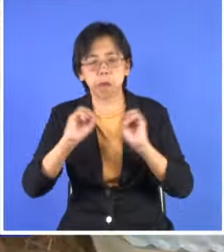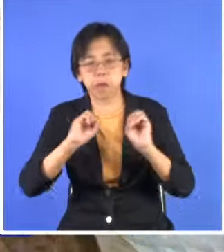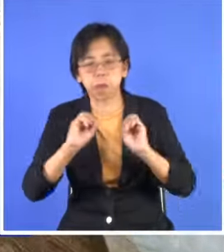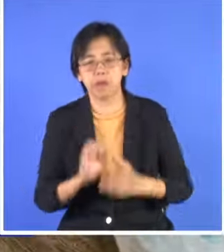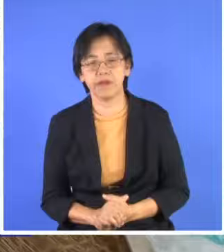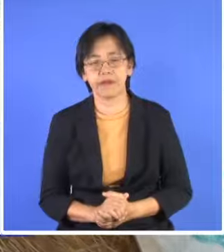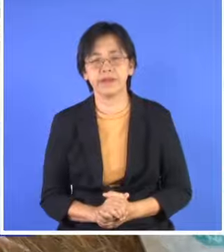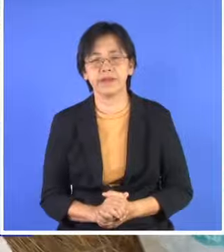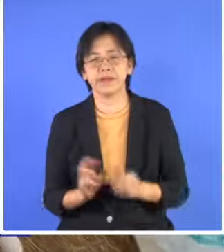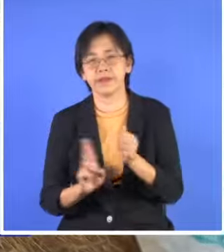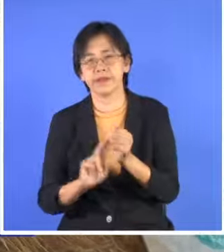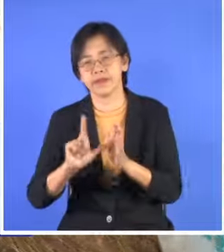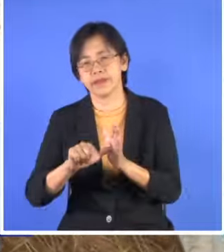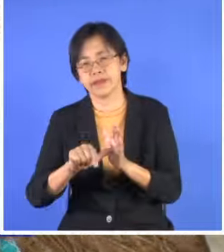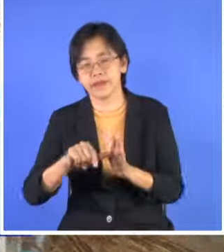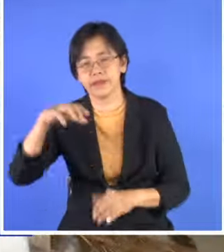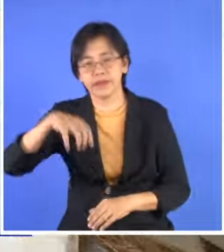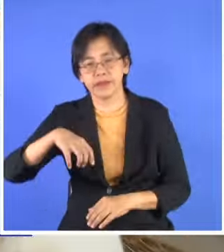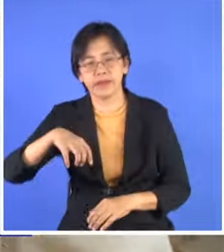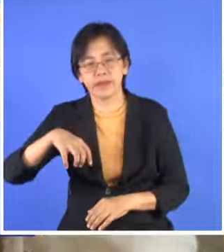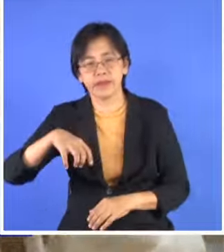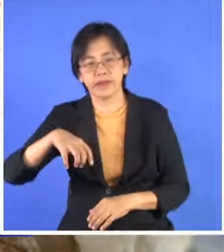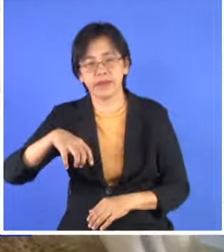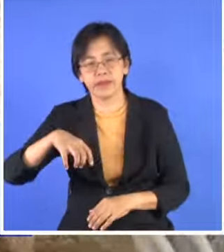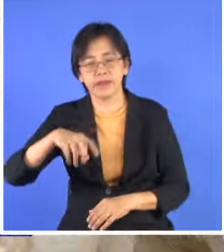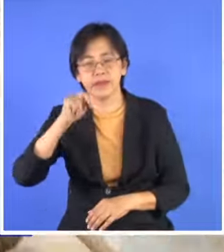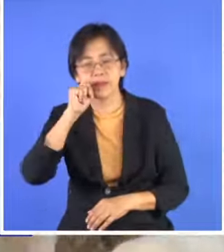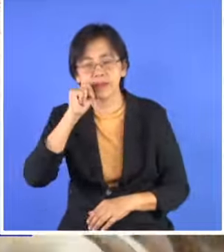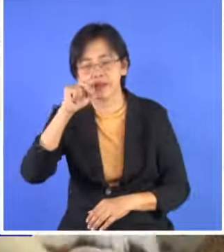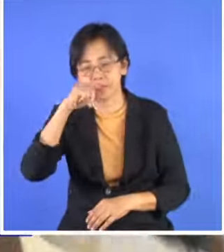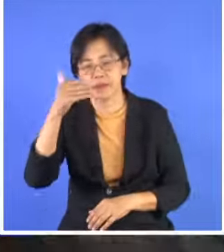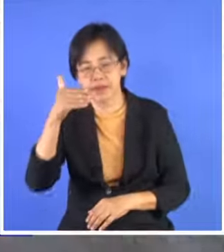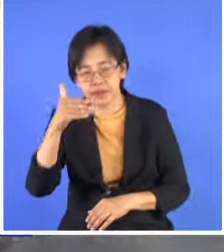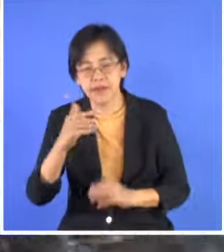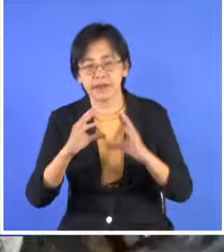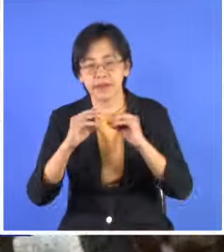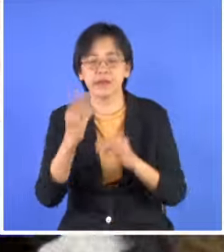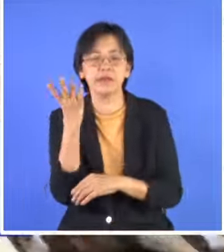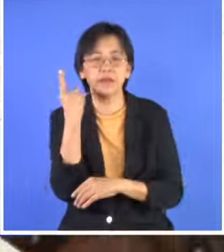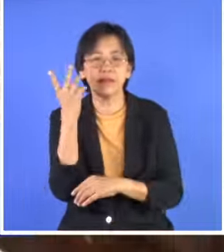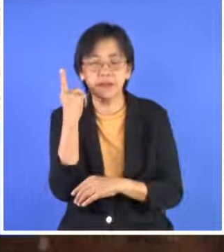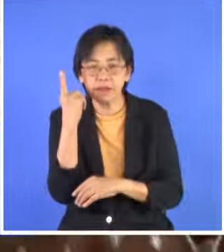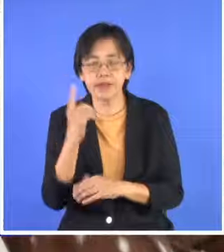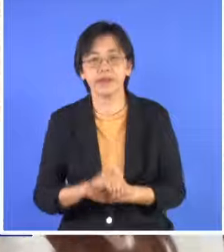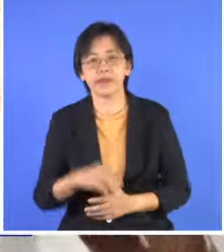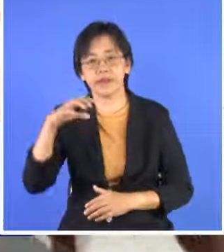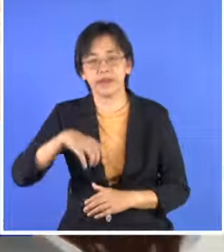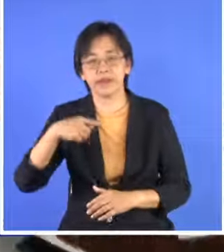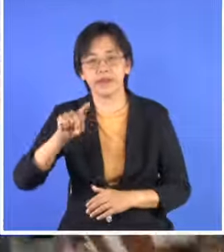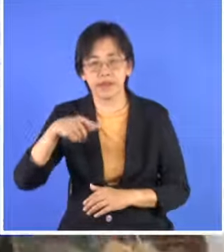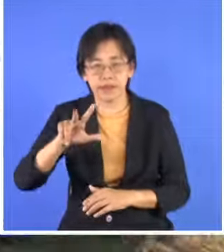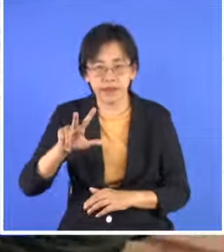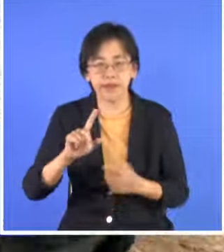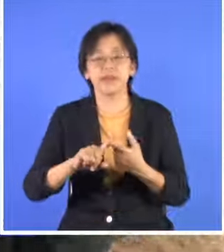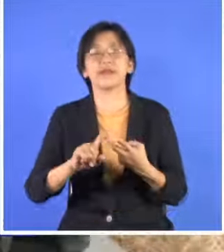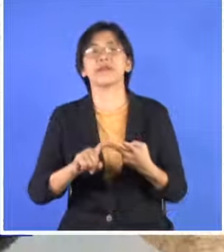ที่รองเลขาธิการสำนักงานทรัพยากรธรรมชาติอ่าน้ำแห่งชาติมีการประชุมเมื่อวานนี้ทั้งกรมบรรเทาสาธารณภัยนะฮะ